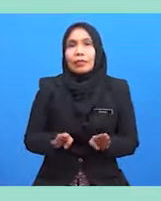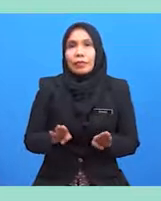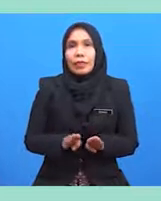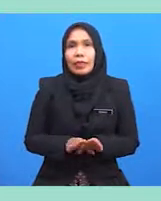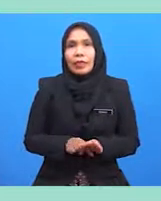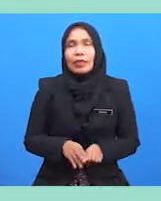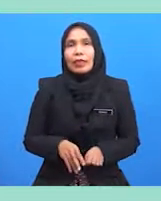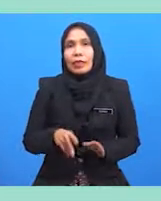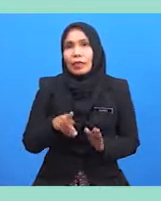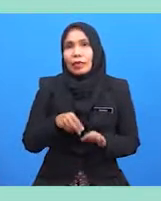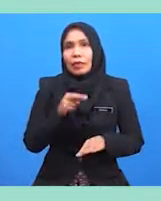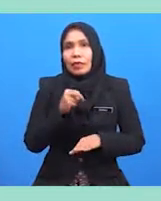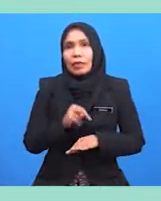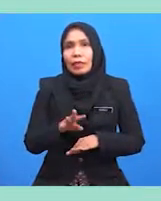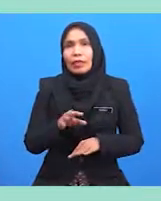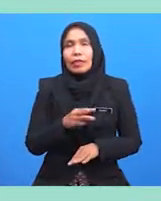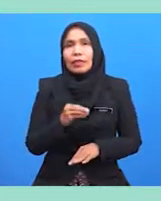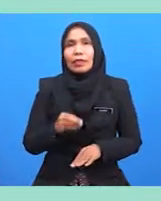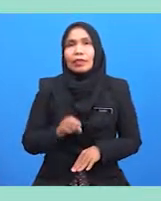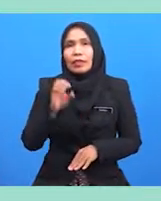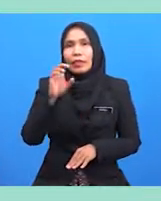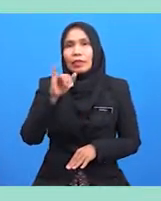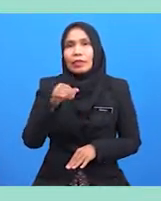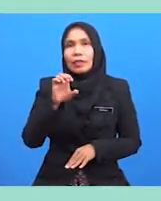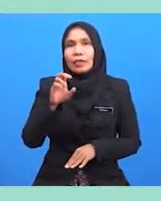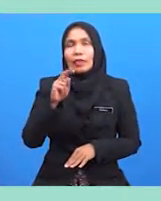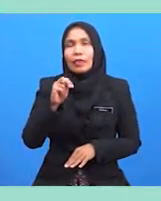aktiviti pelaburan kerajaan di luar negara.